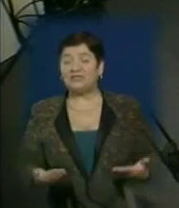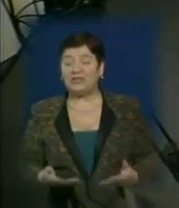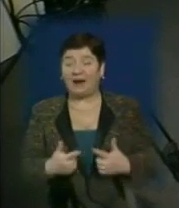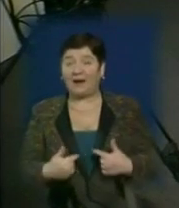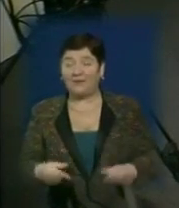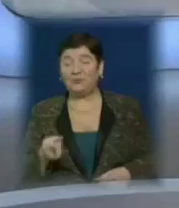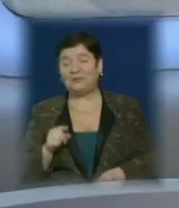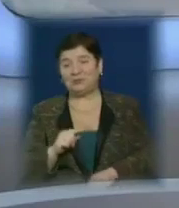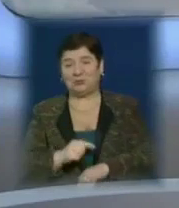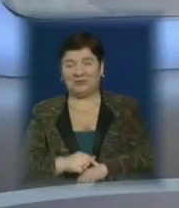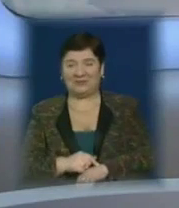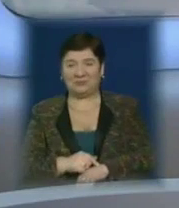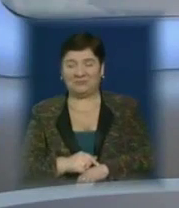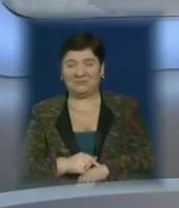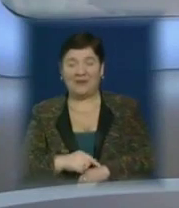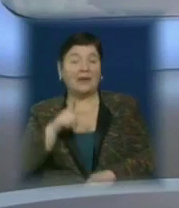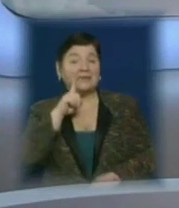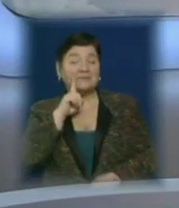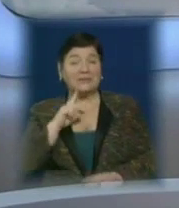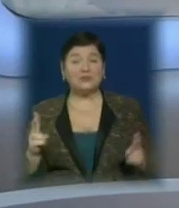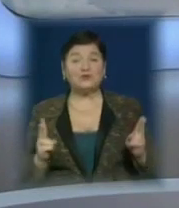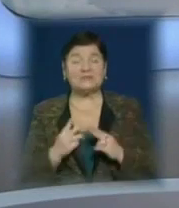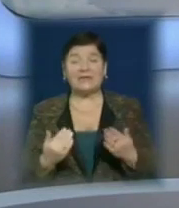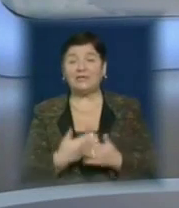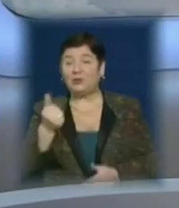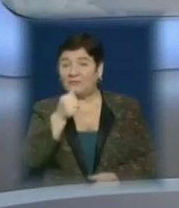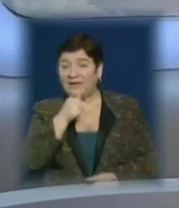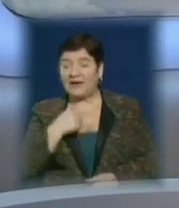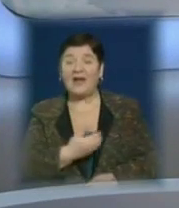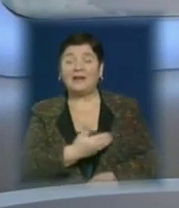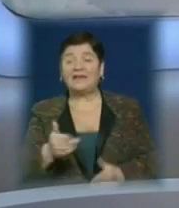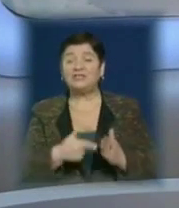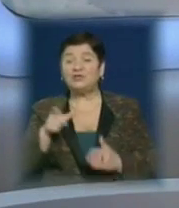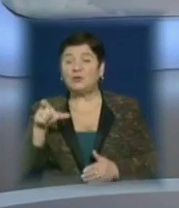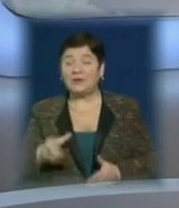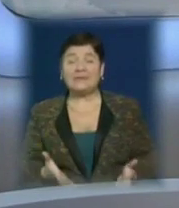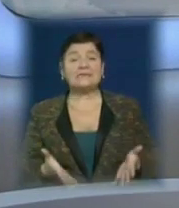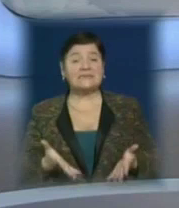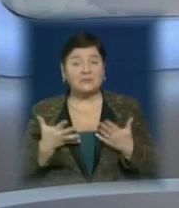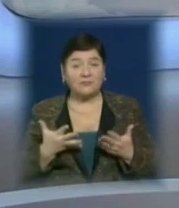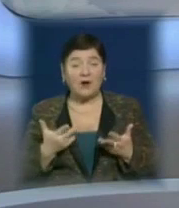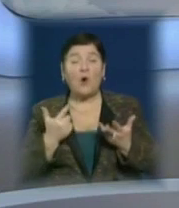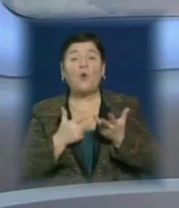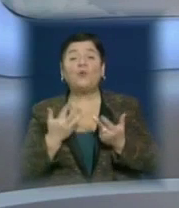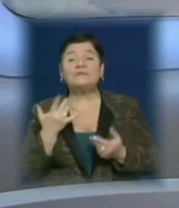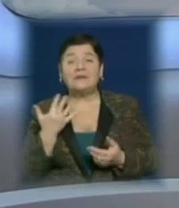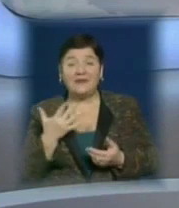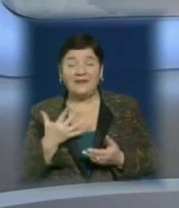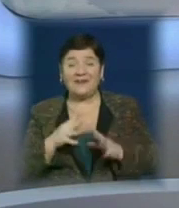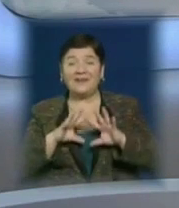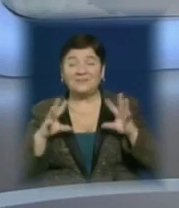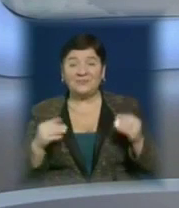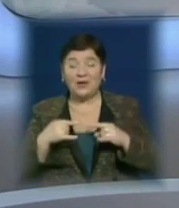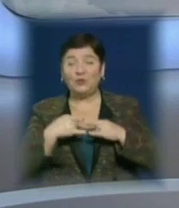краю на цю годину. Смачно зустріти Новий рік. Наші журналісти з'ясували, у скільки цьогоріч обійдеться